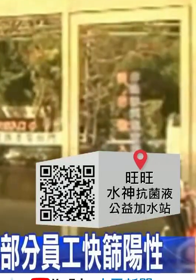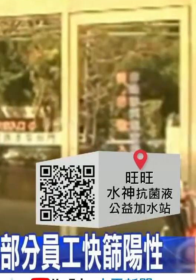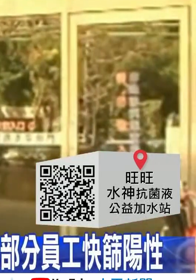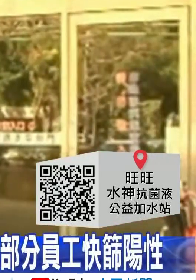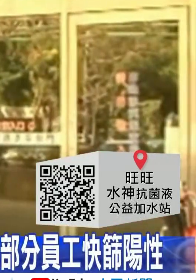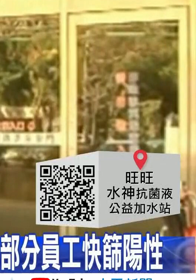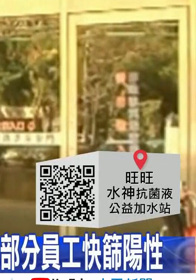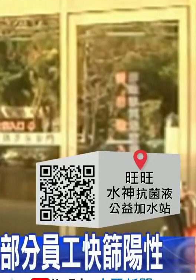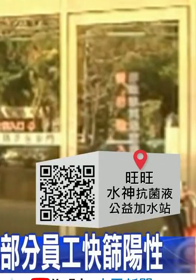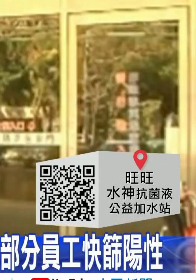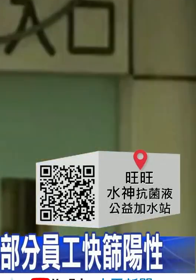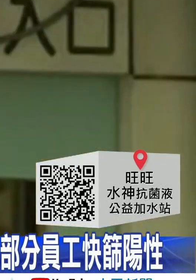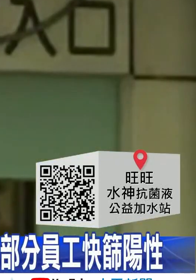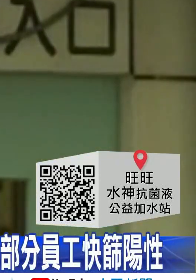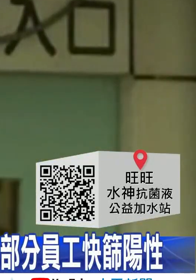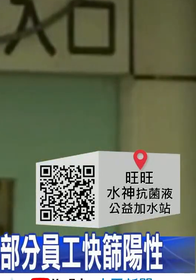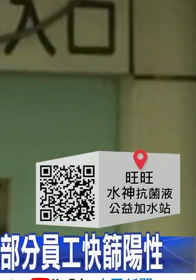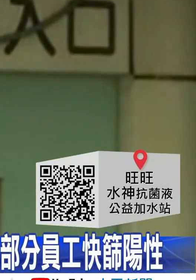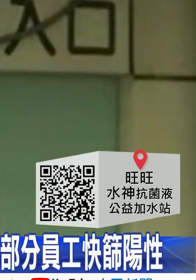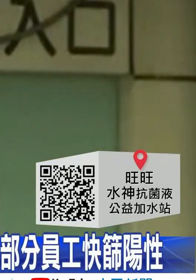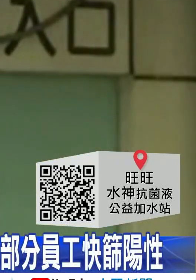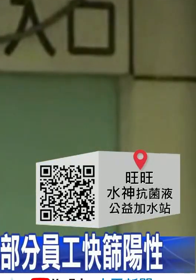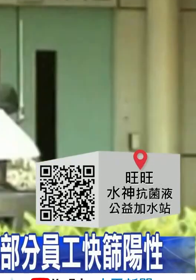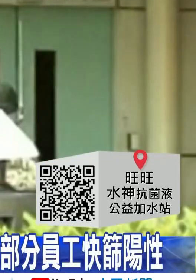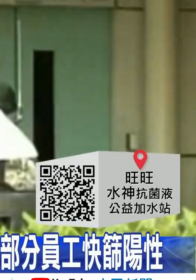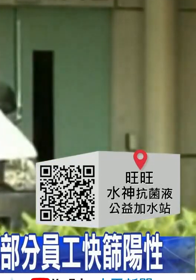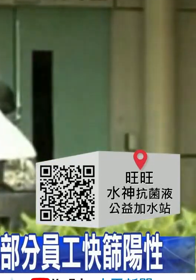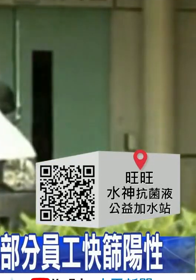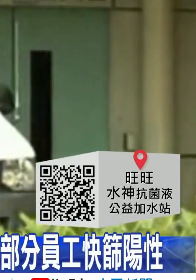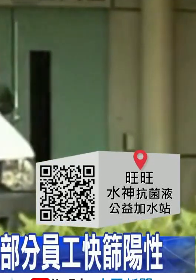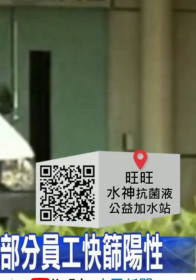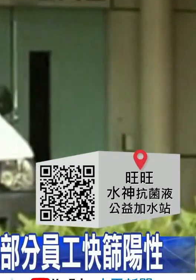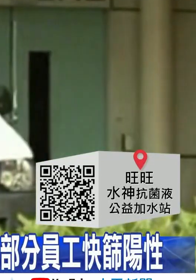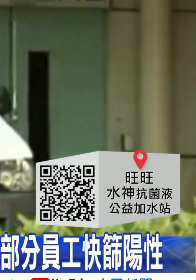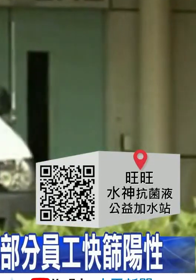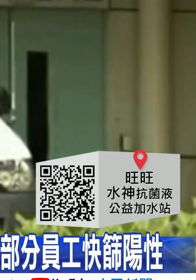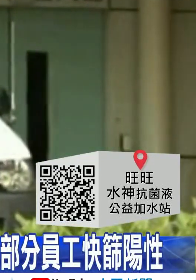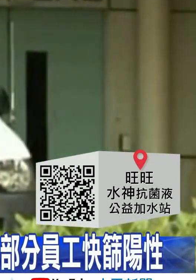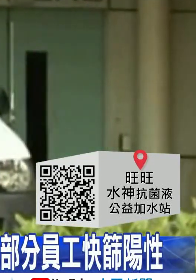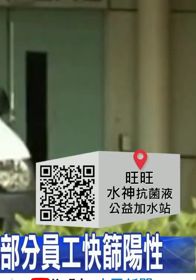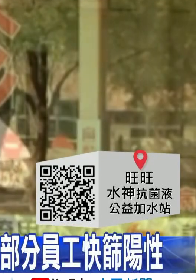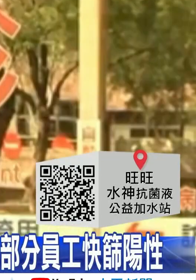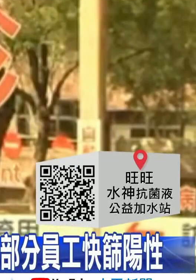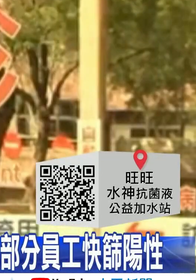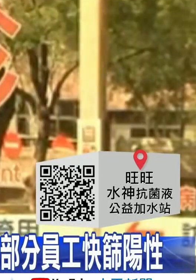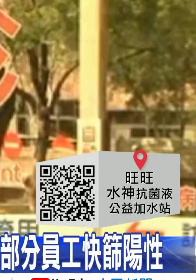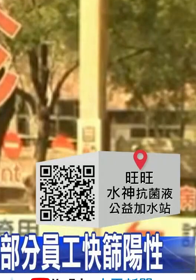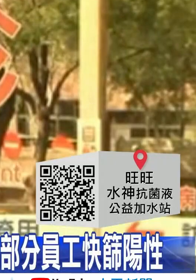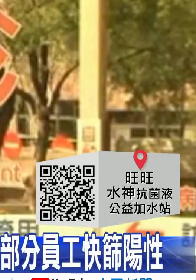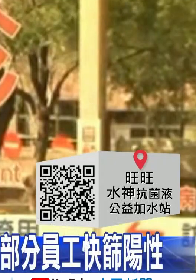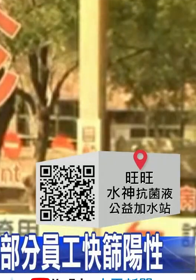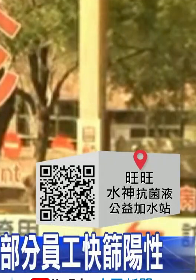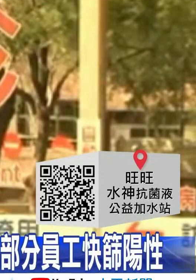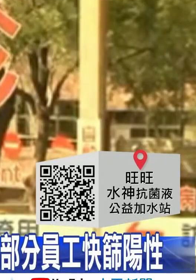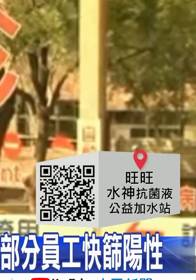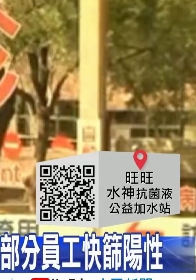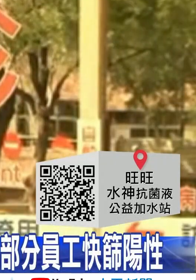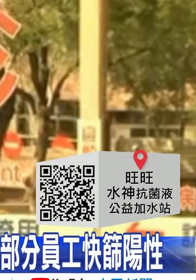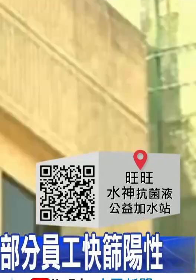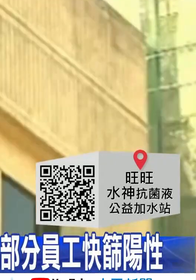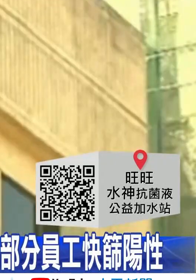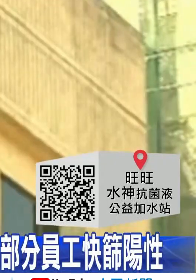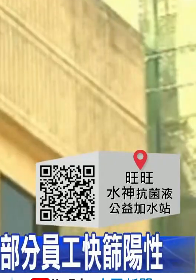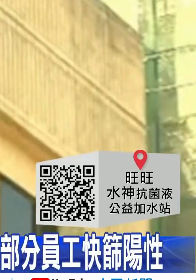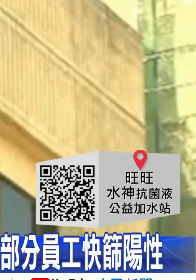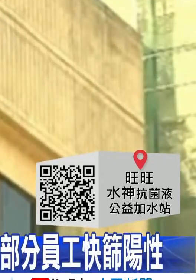疗体系岌岌可危，龙头台大医院也中招，10名公务人员确诊，院方48小时内针对全院8000名同仁进行普